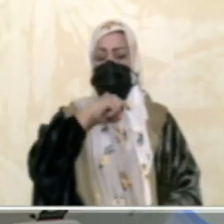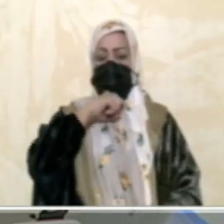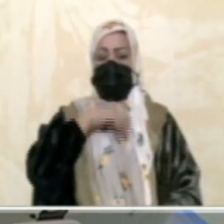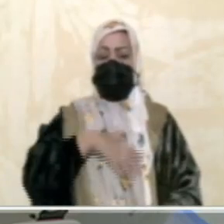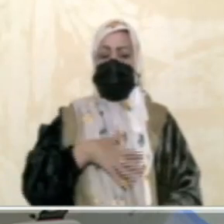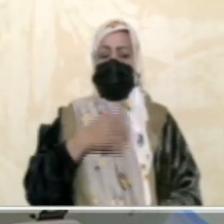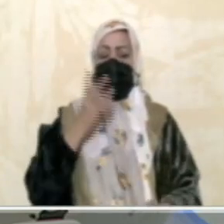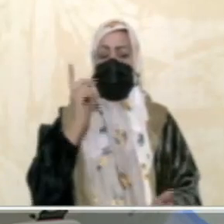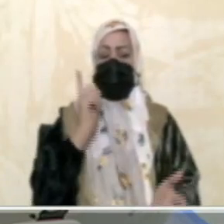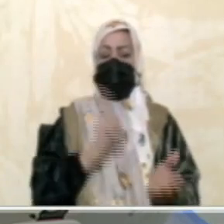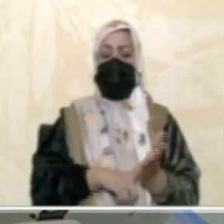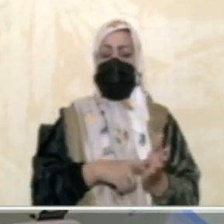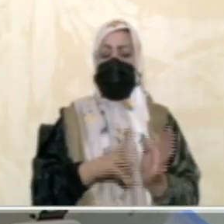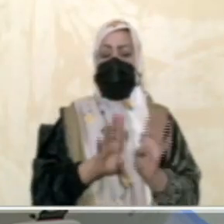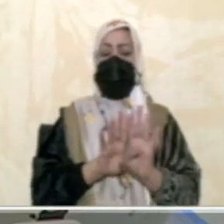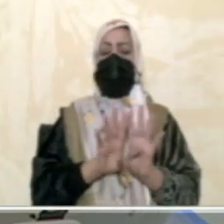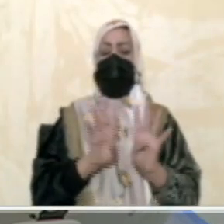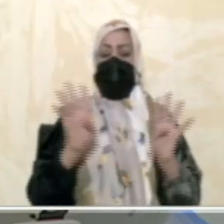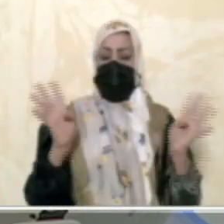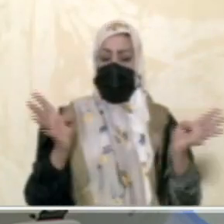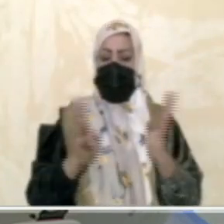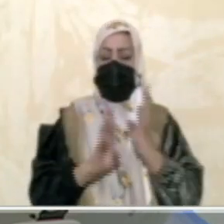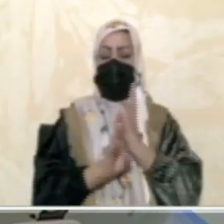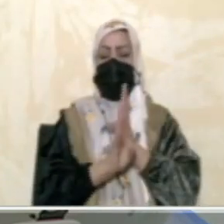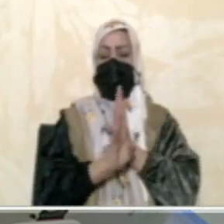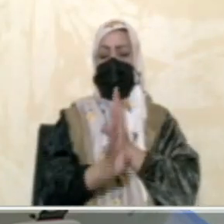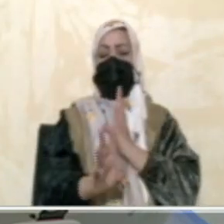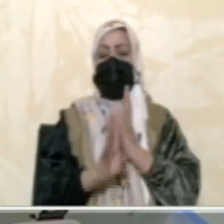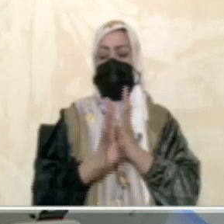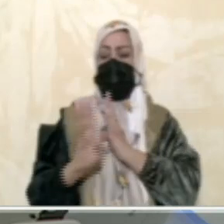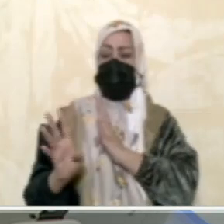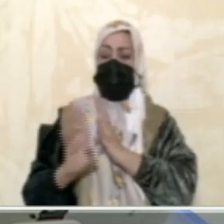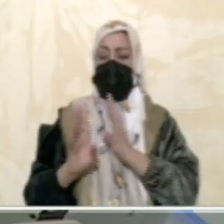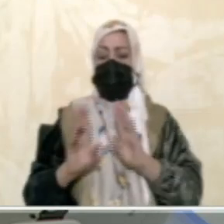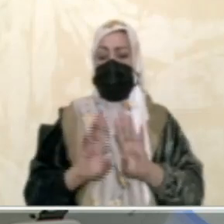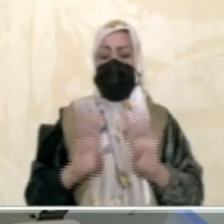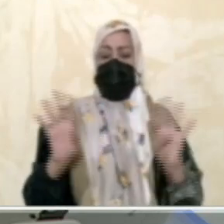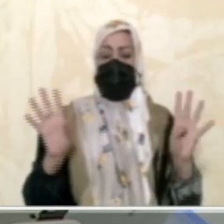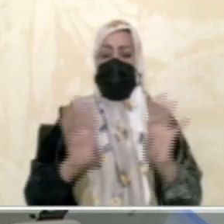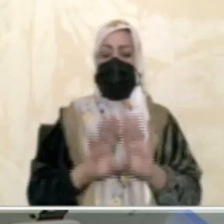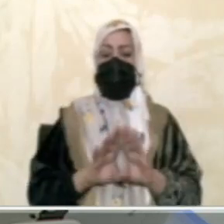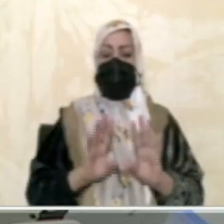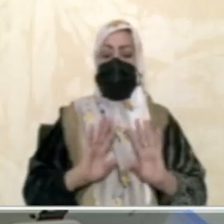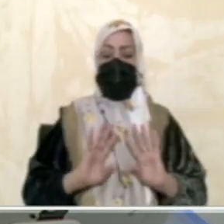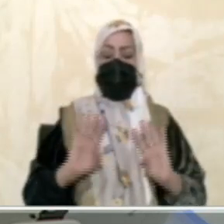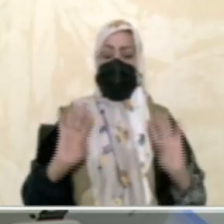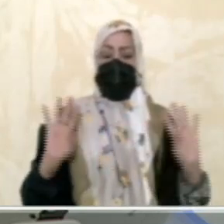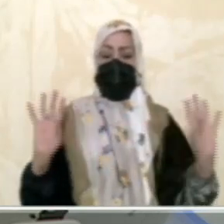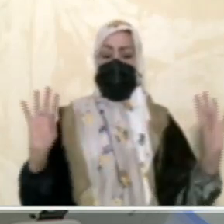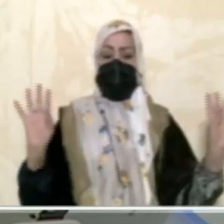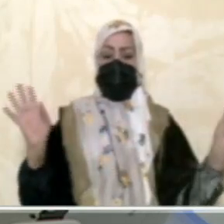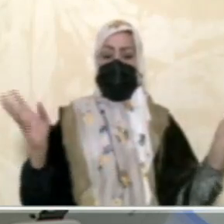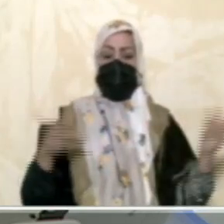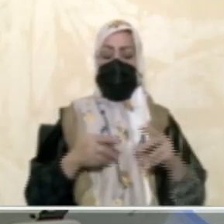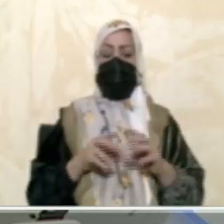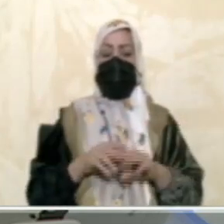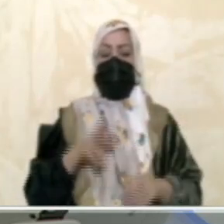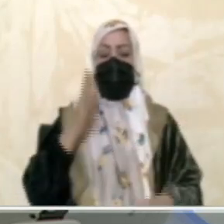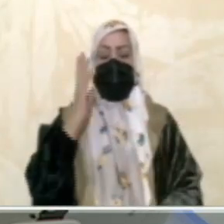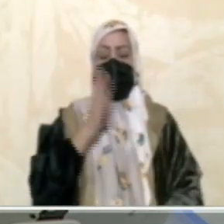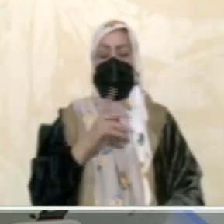من وصل صفا وصله الله الا تصفون كما تصف الملائكه وامر وقال